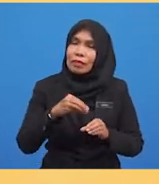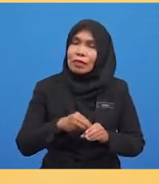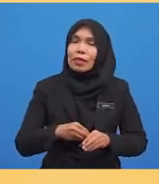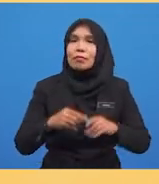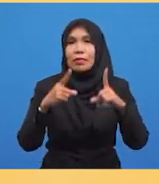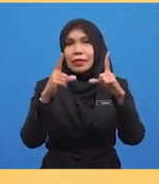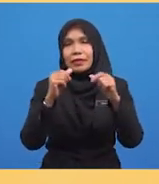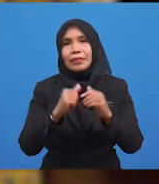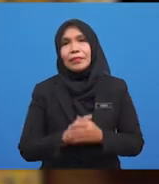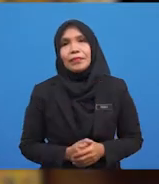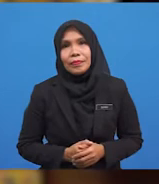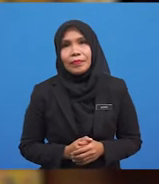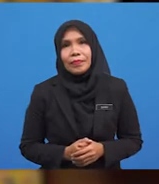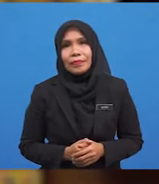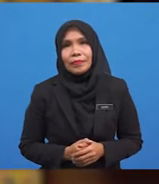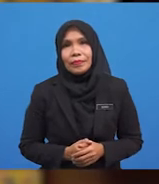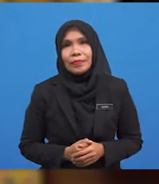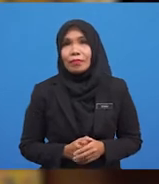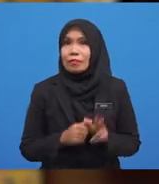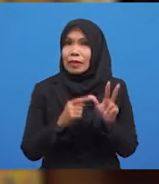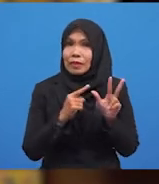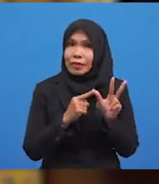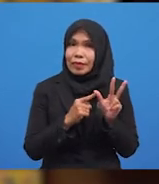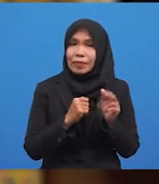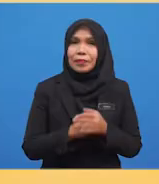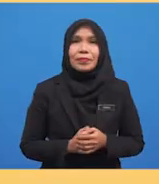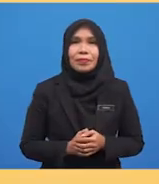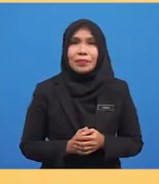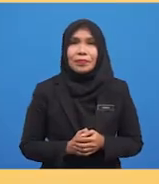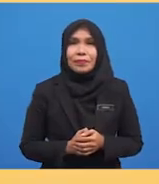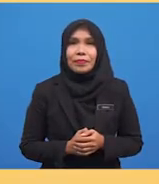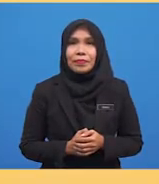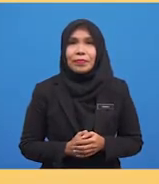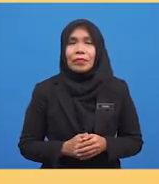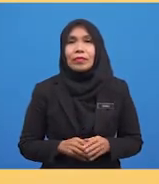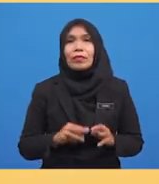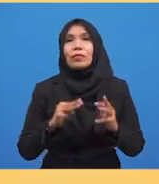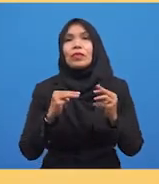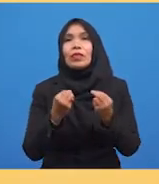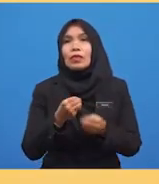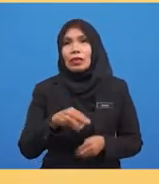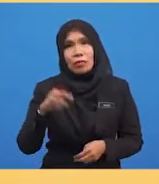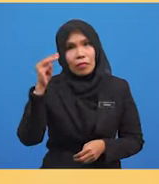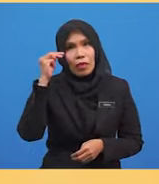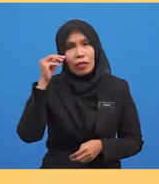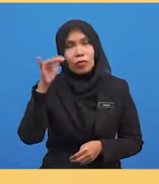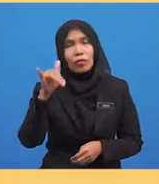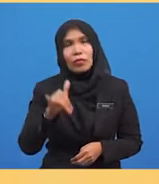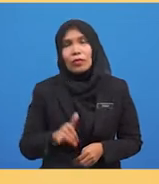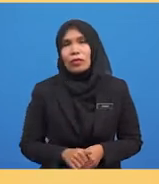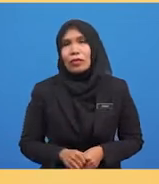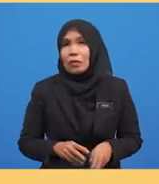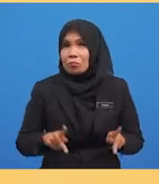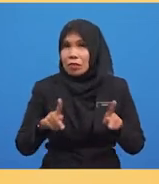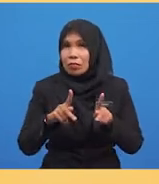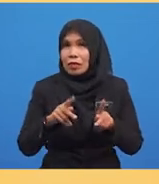sesuatu majlis. Seterusnya, persoalan ketiga ialah masyarakat Melayu yang mengutamakan